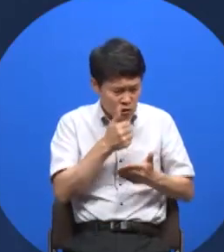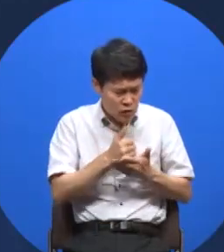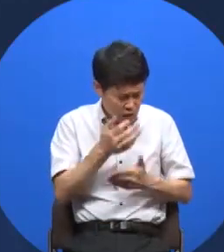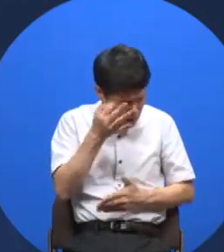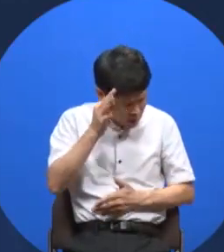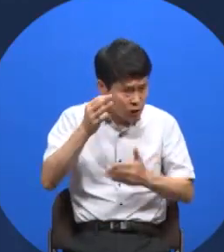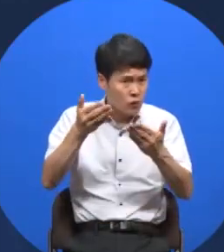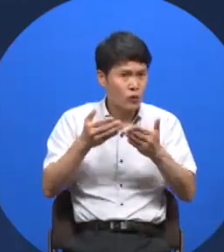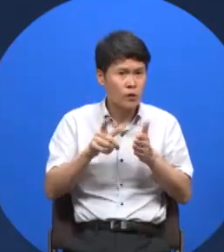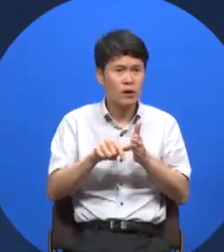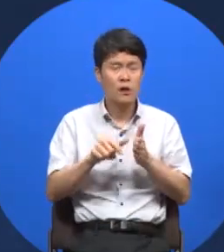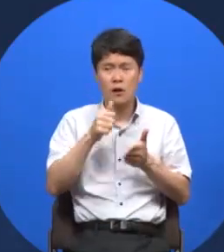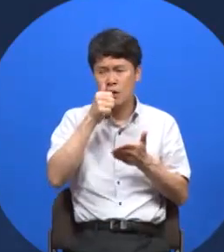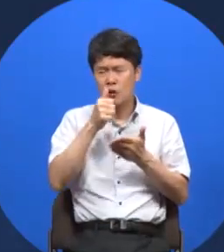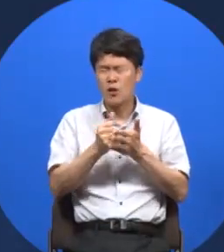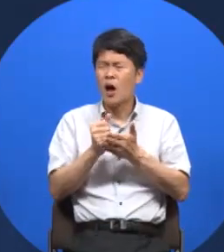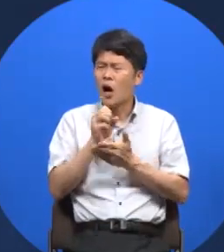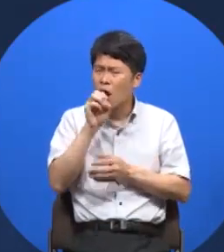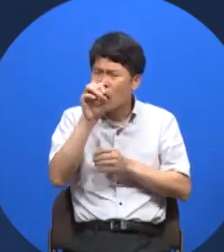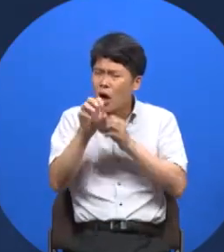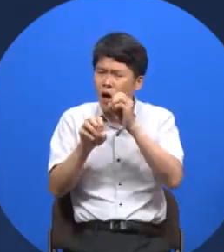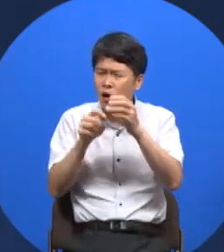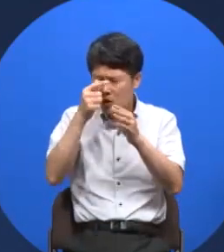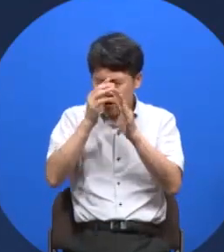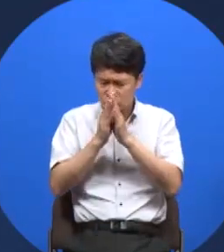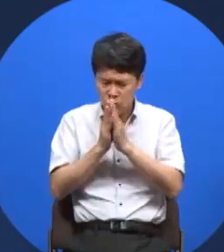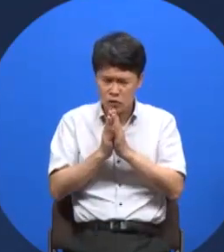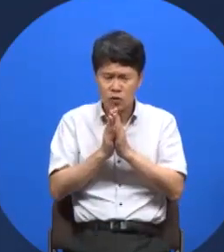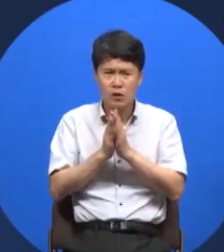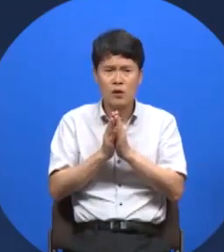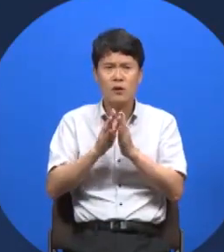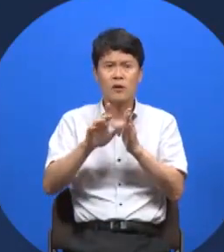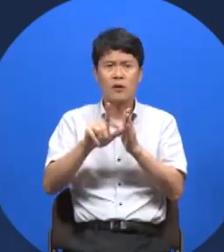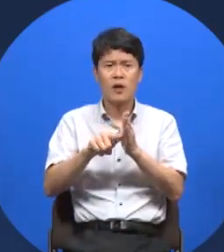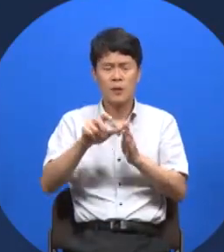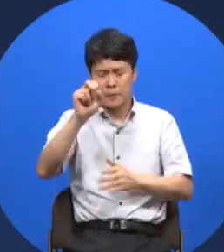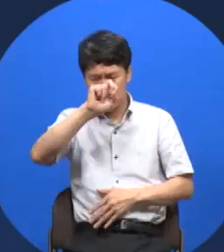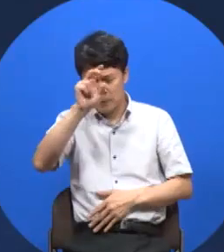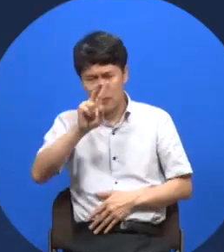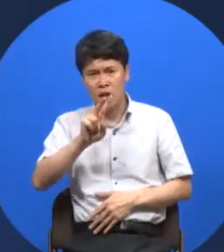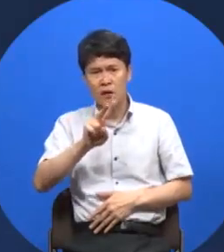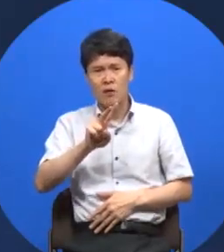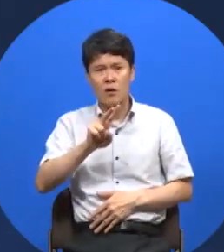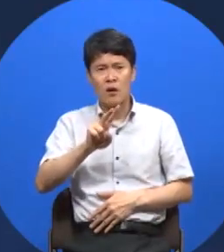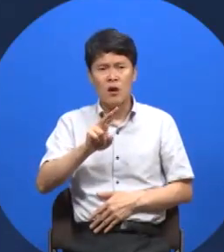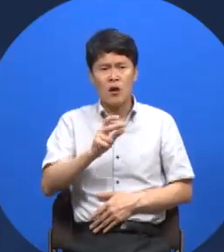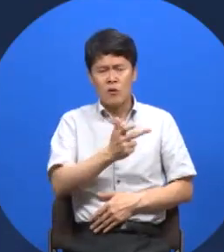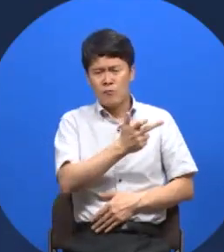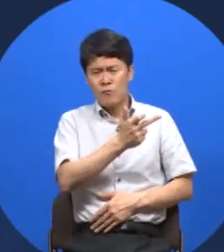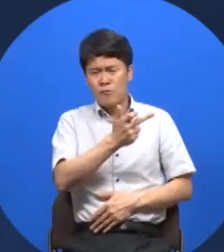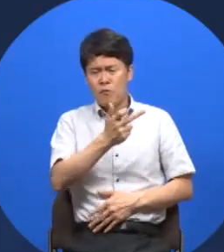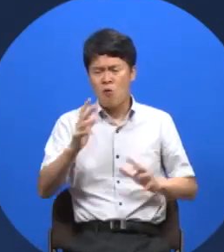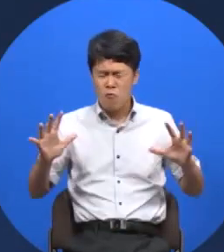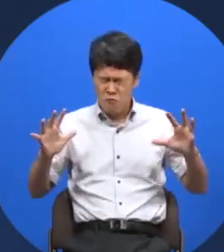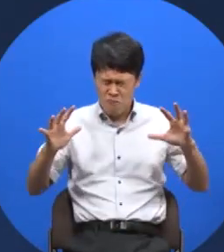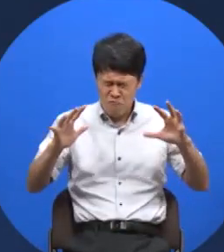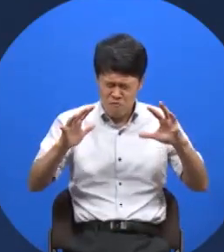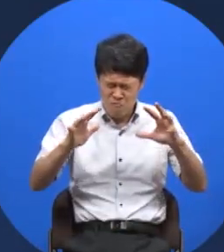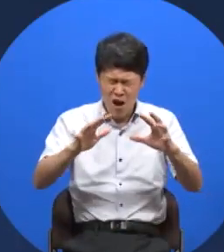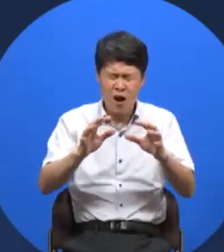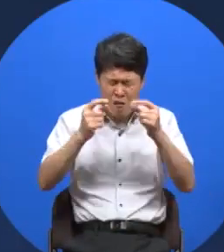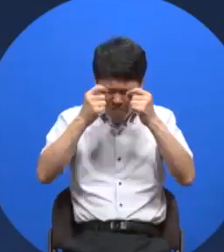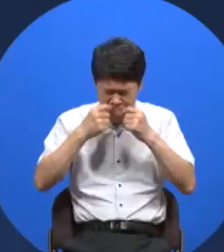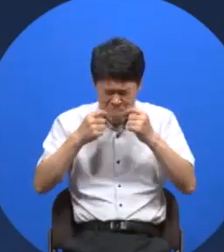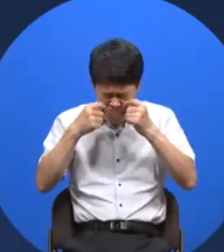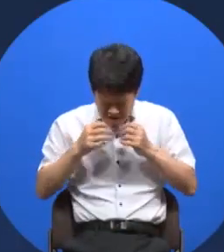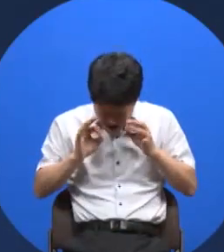때 그 죄를 토해내면서 기도하던 순간 갑자기 거대한 집단적인 통곡의